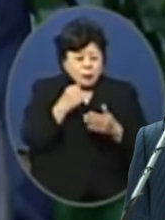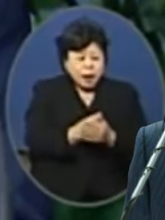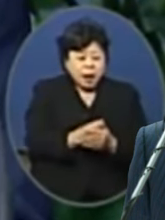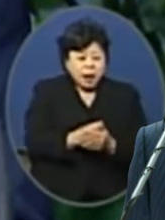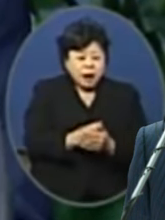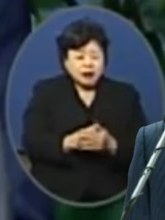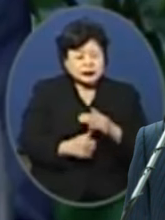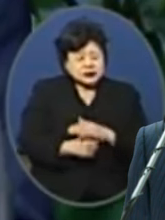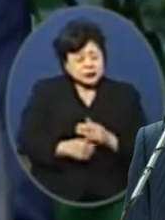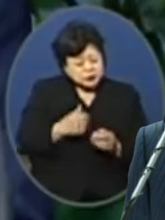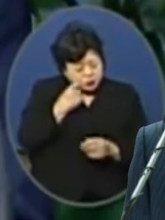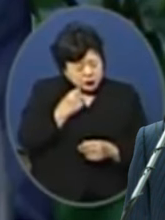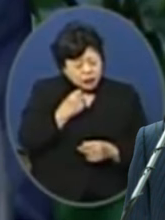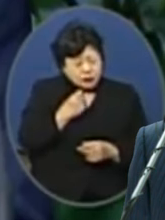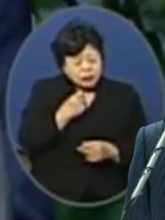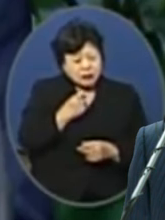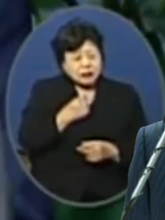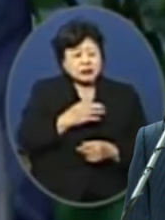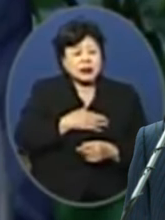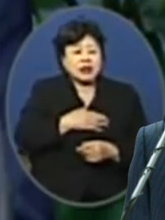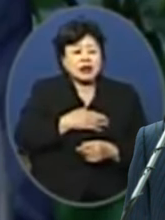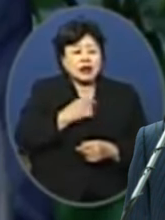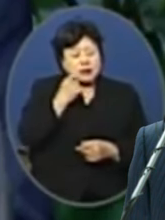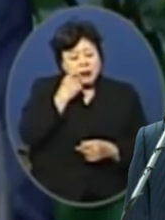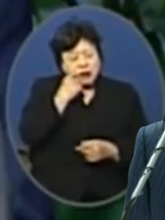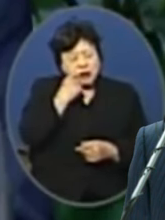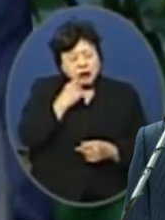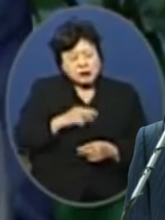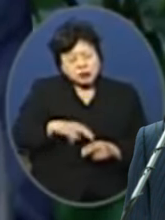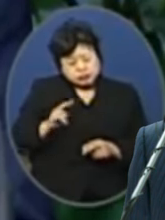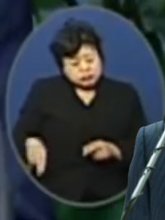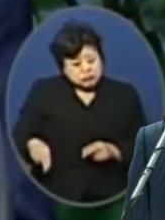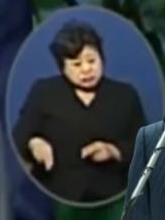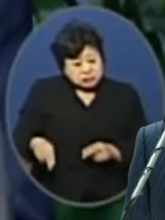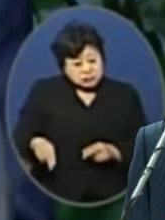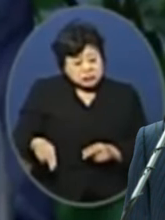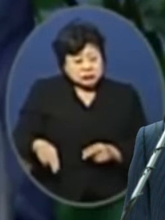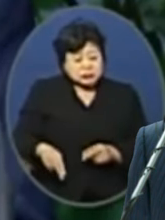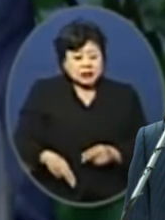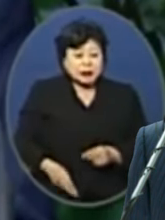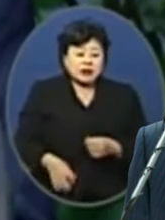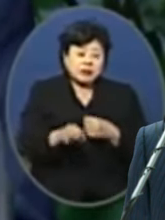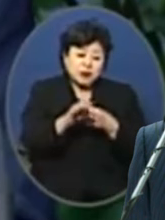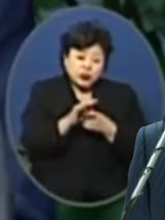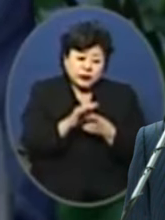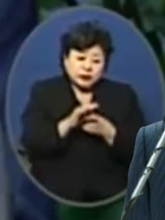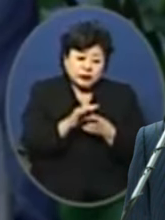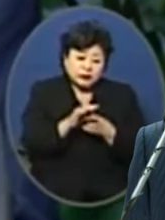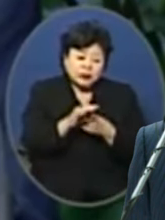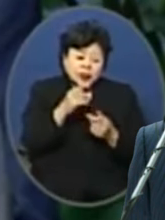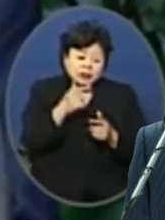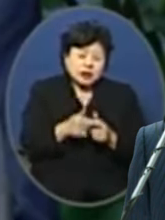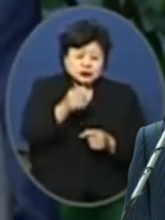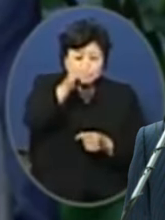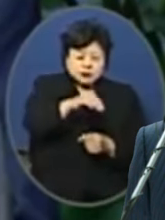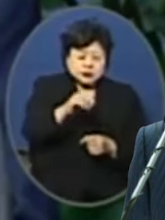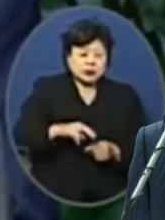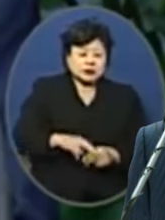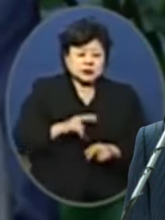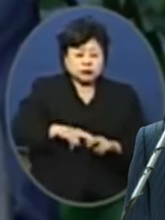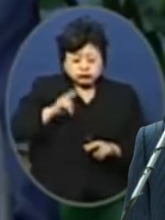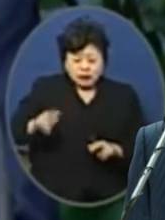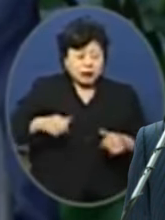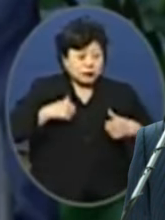정 참지 못하고 아이고 나 못 견디겠습니다 내 내려가야 되겠습니다 그랬다면 예수님이 십자가에서 내려와